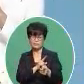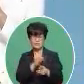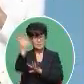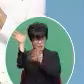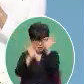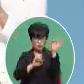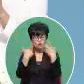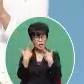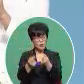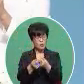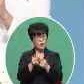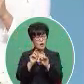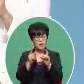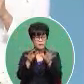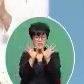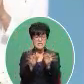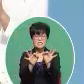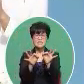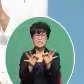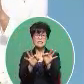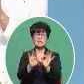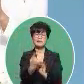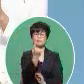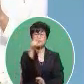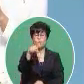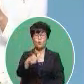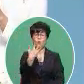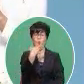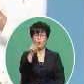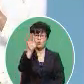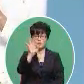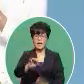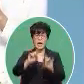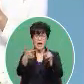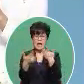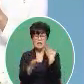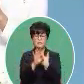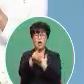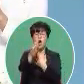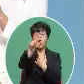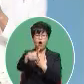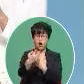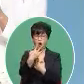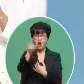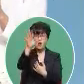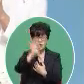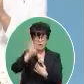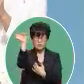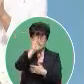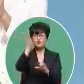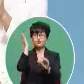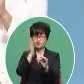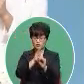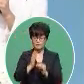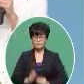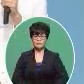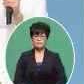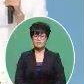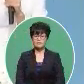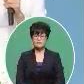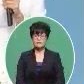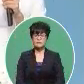키모 음낭이 나 김억 남이나 이런 경우로 에서 지금 가정에서 한번에 숨을 해 보고 계시는 건 4